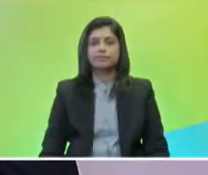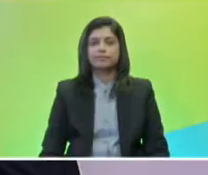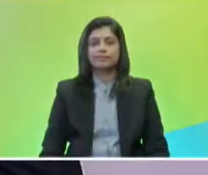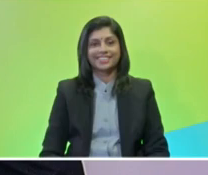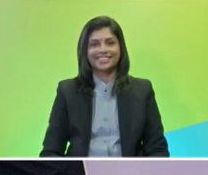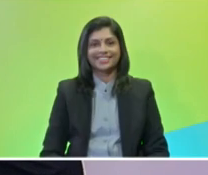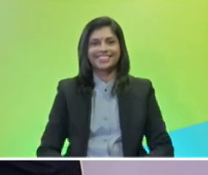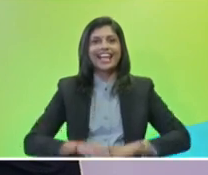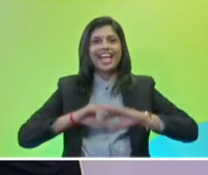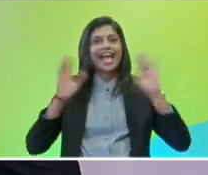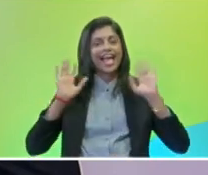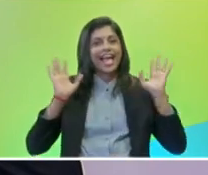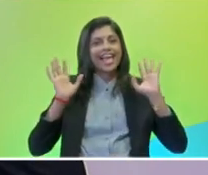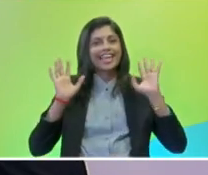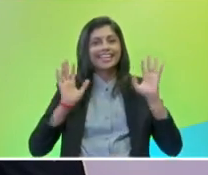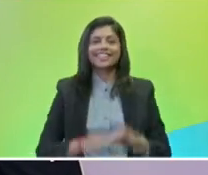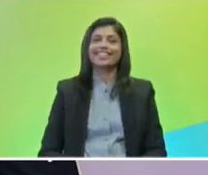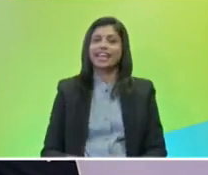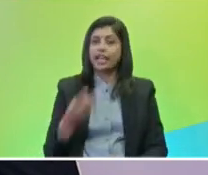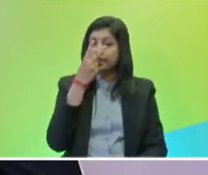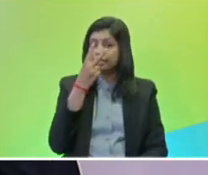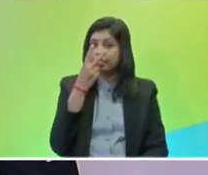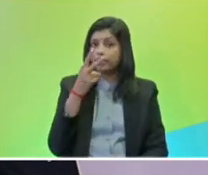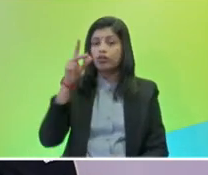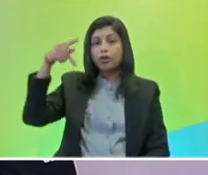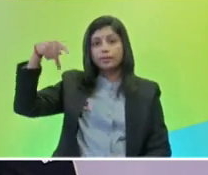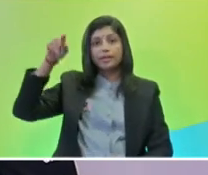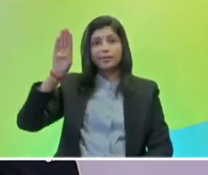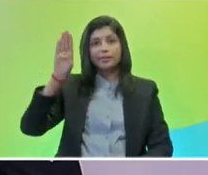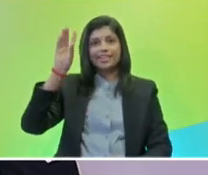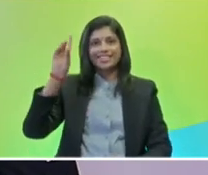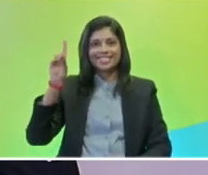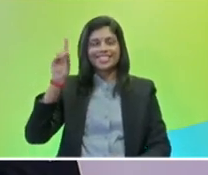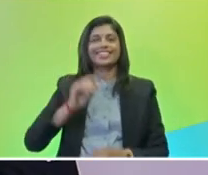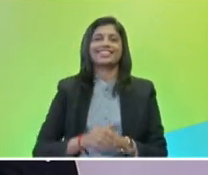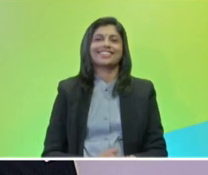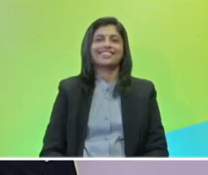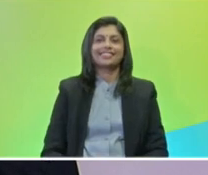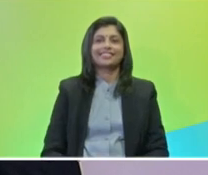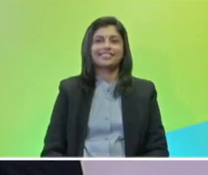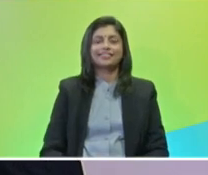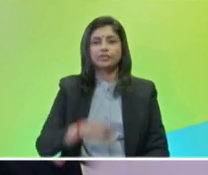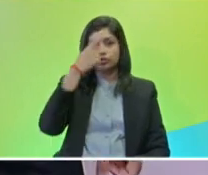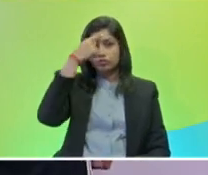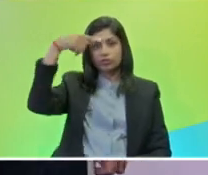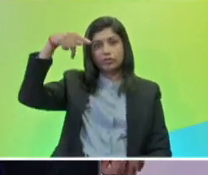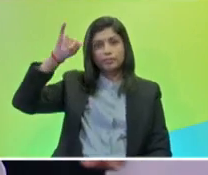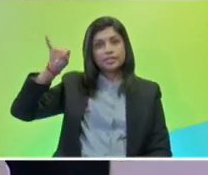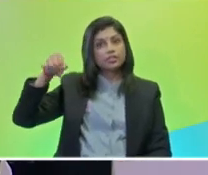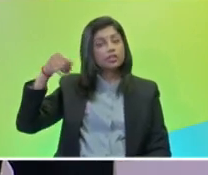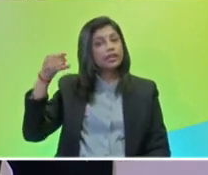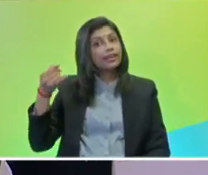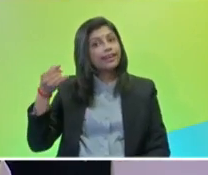baik masih lagi menyaksikan pencak Siran bilik dan jawab bersama dengan saya Akma nasi yang mendapat tahap 6 Wah